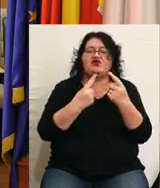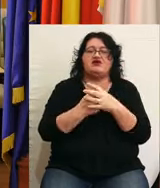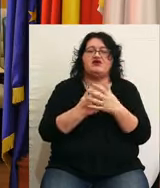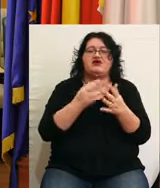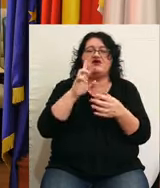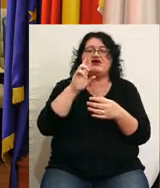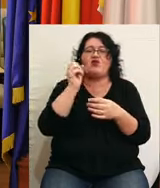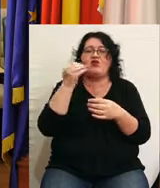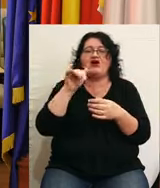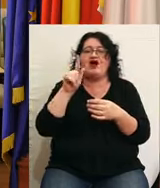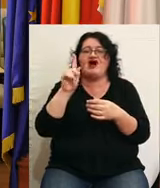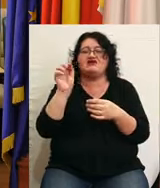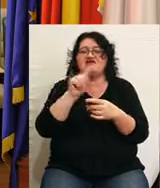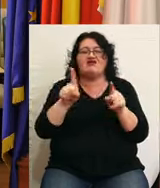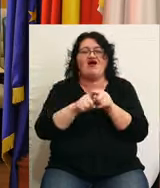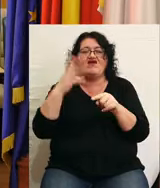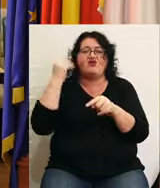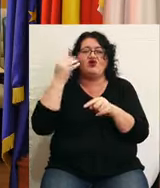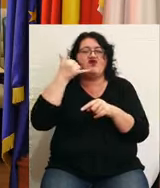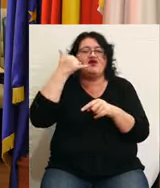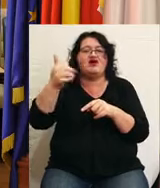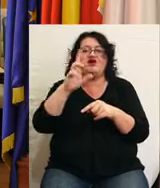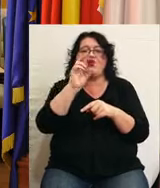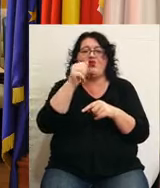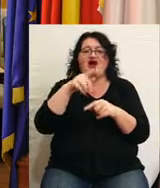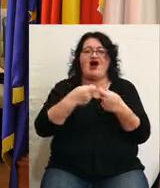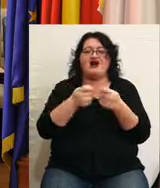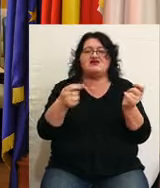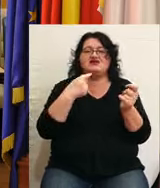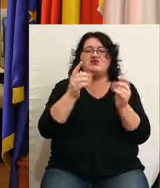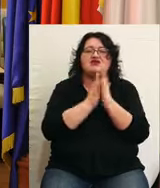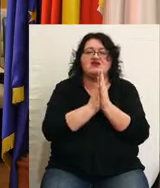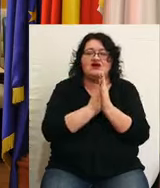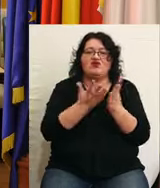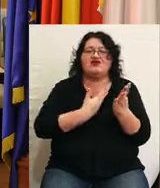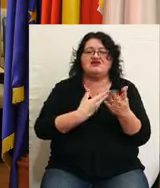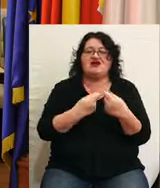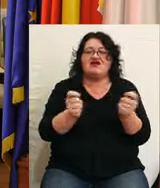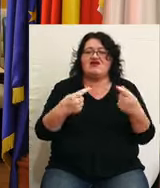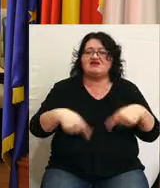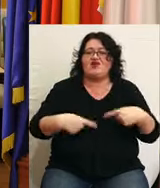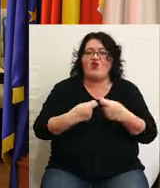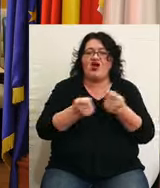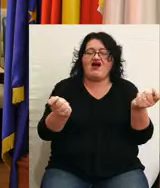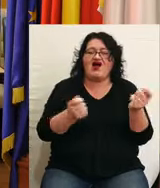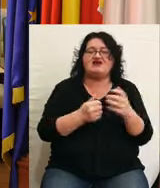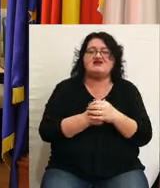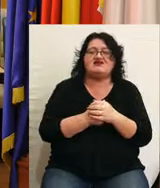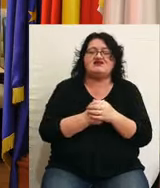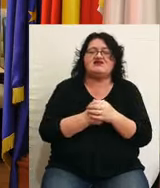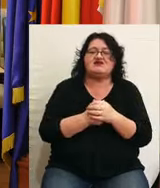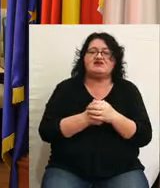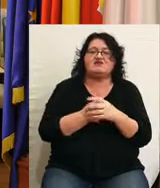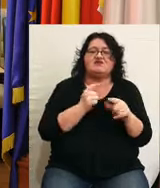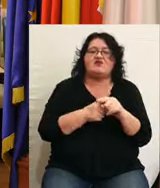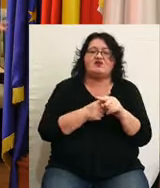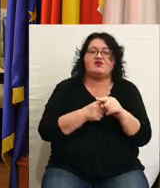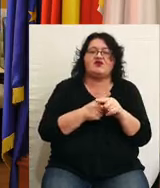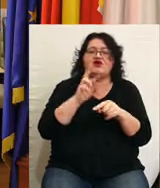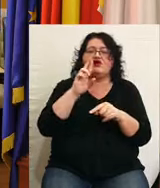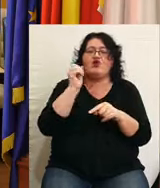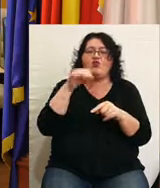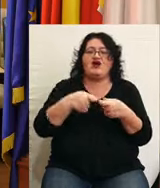Romgaz pentru gaz și Moldova a sunat la Romgaz și a zis, vă rog, dați-ne gaz, nu avem gaz. Și Romgaz